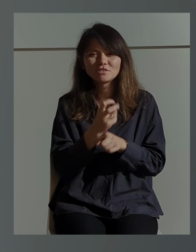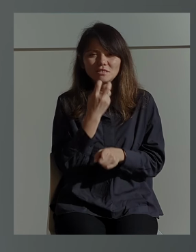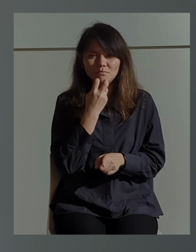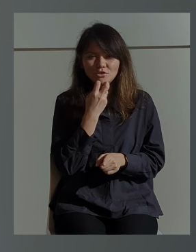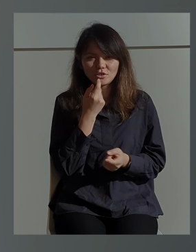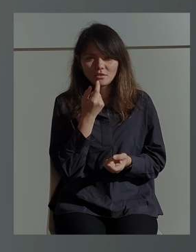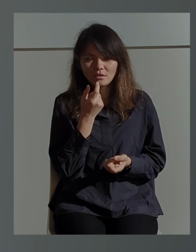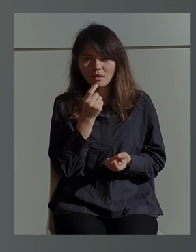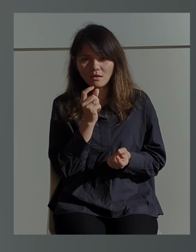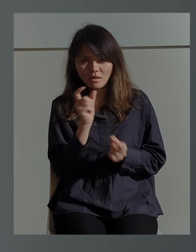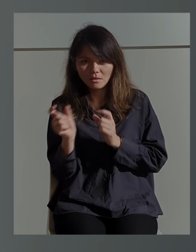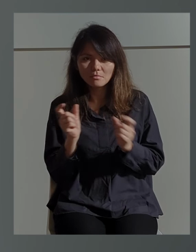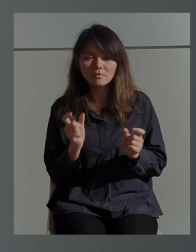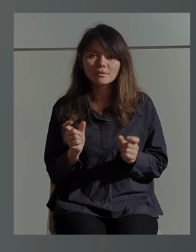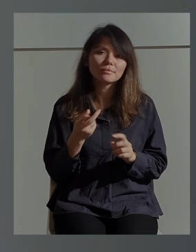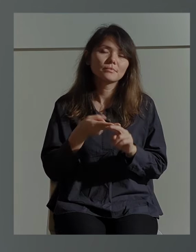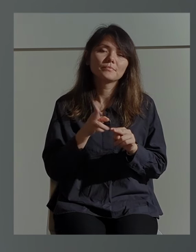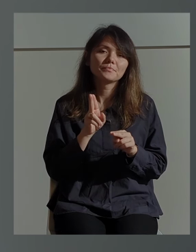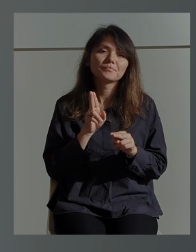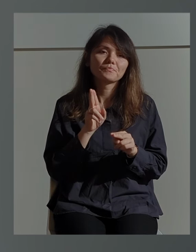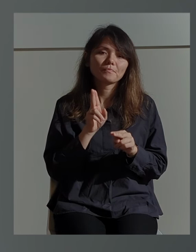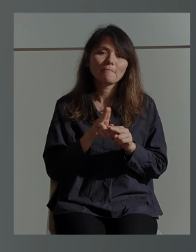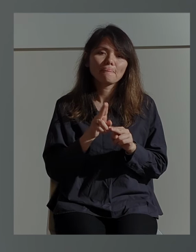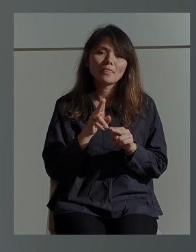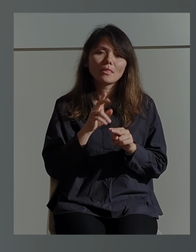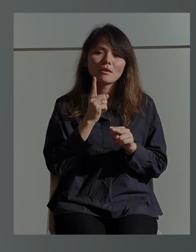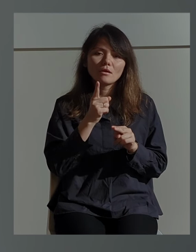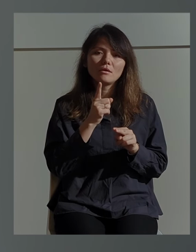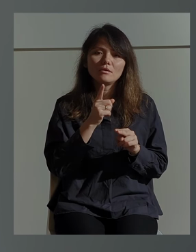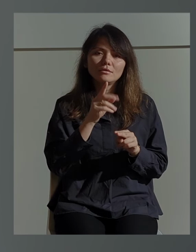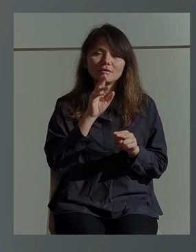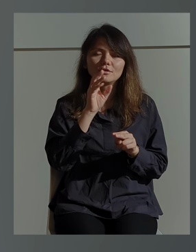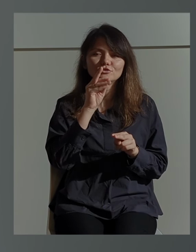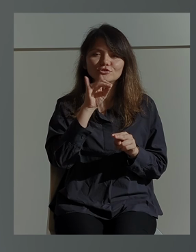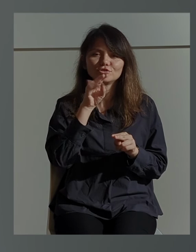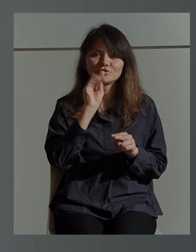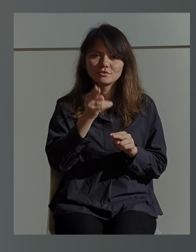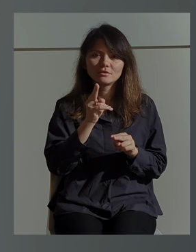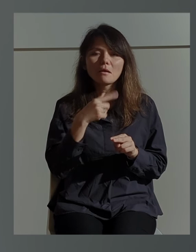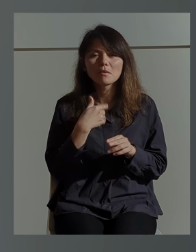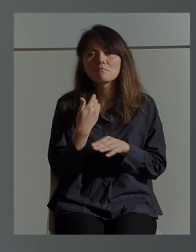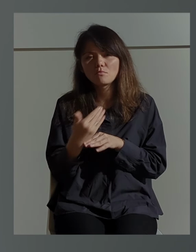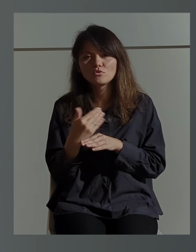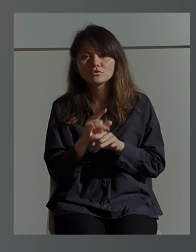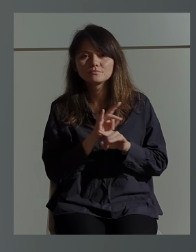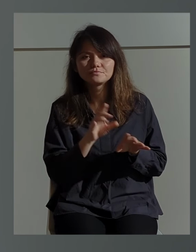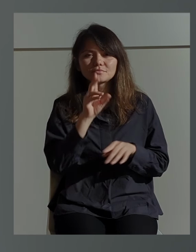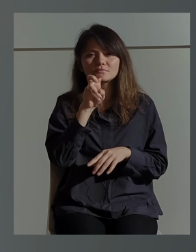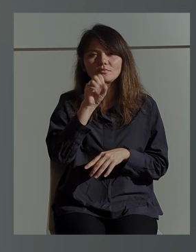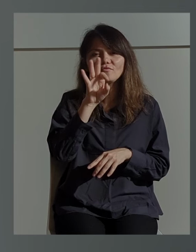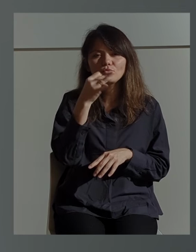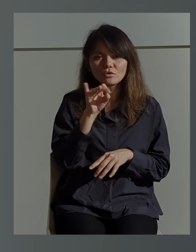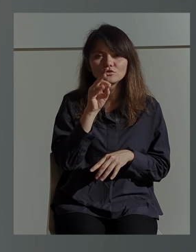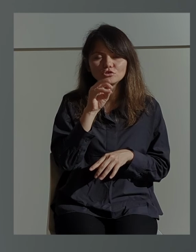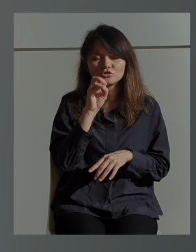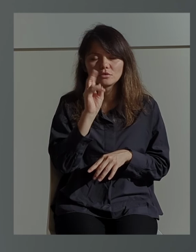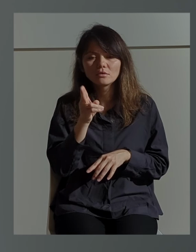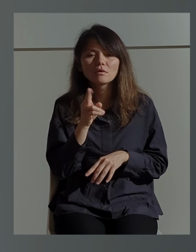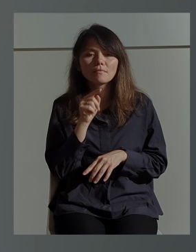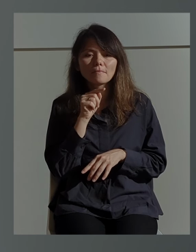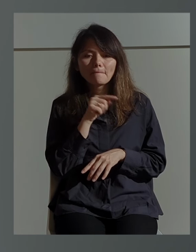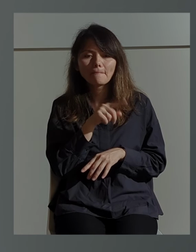элементах один из них приводит словой жижек До которого мы чуть позже дойдём когда